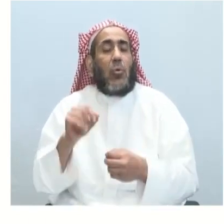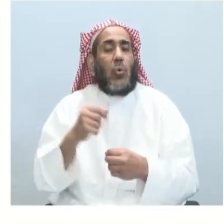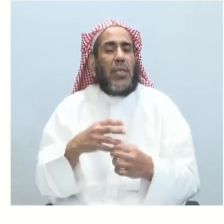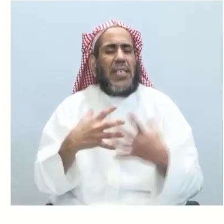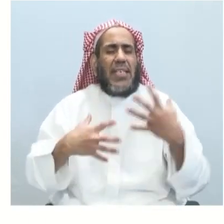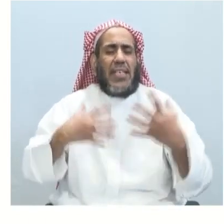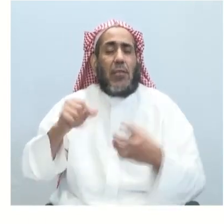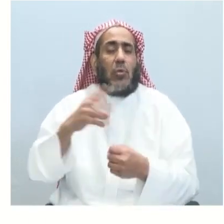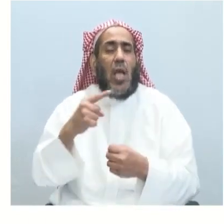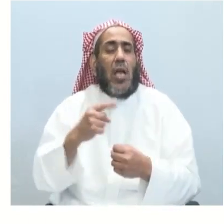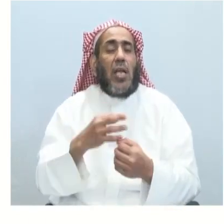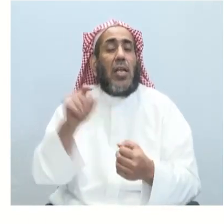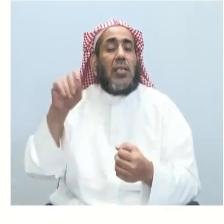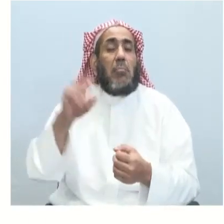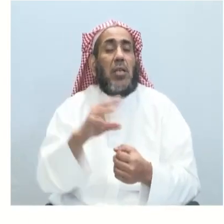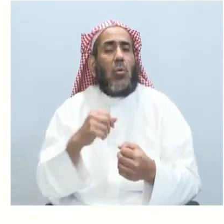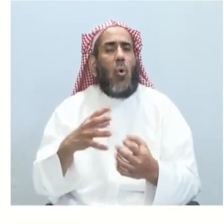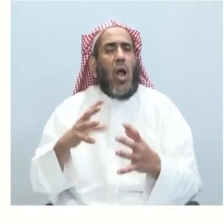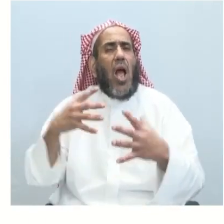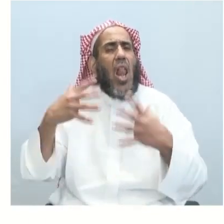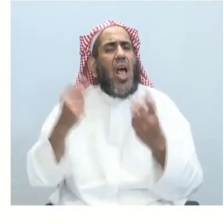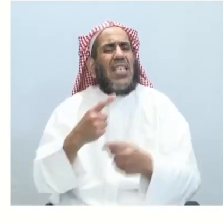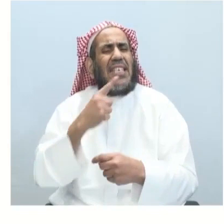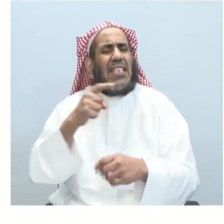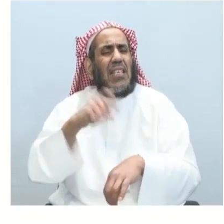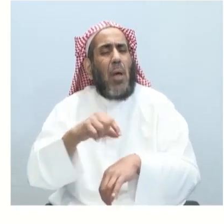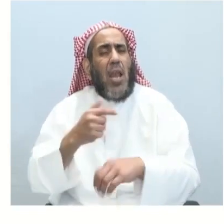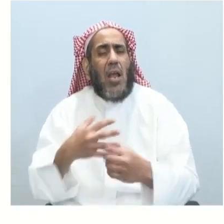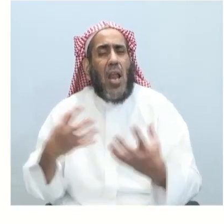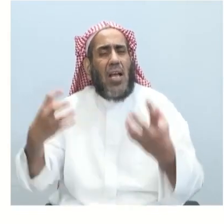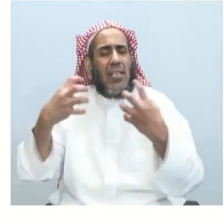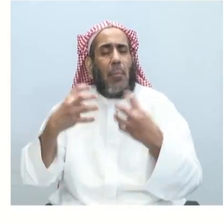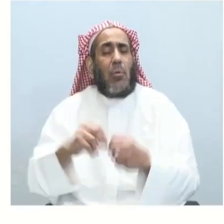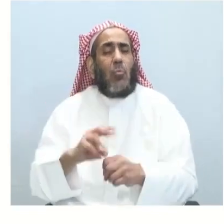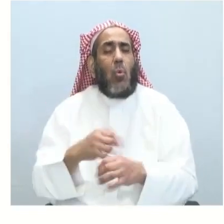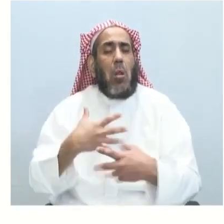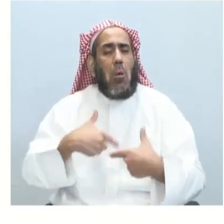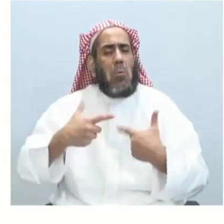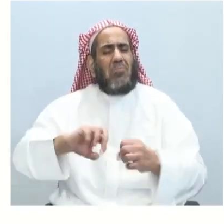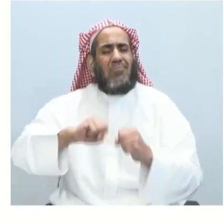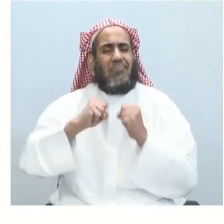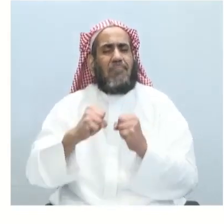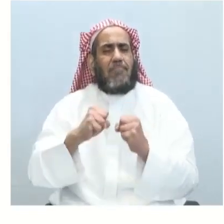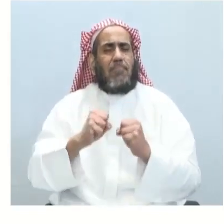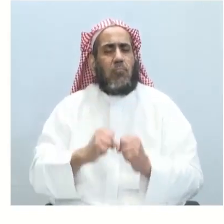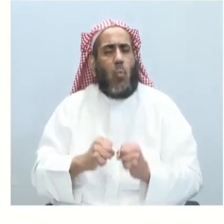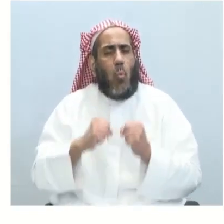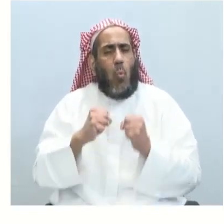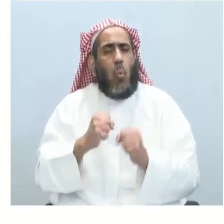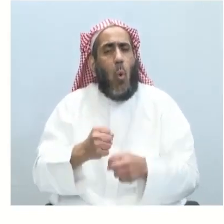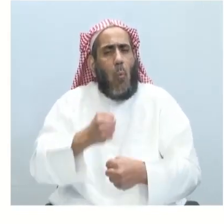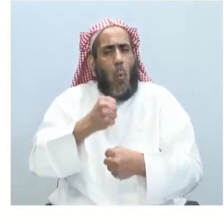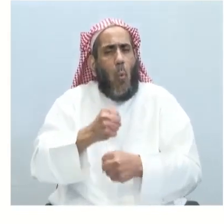زعزعني الدهر التماسا وكان الدهر هنا هو يعني اصابني بذلك لكني انا ما زلت متماسكا صامدا اقف في في